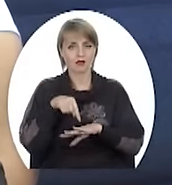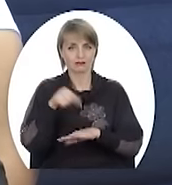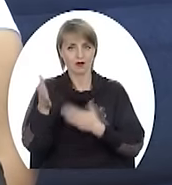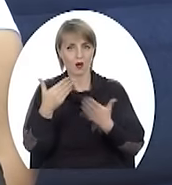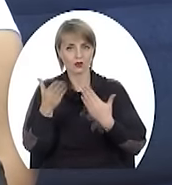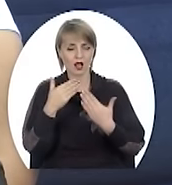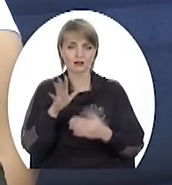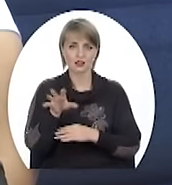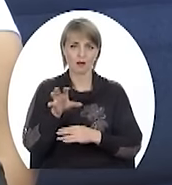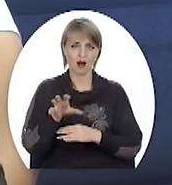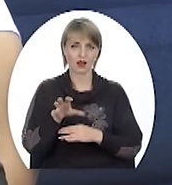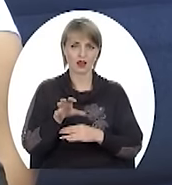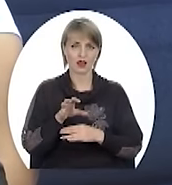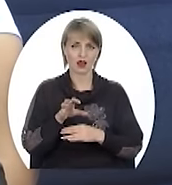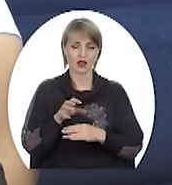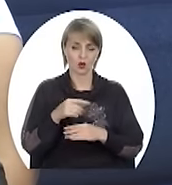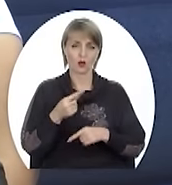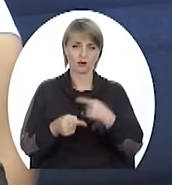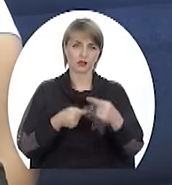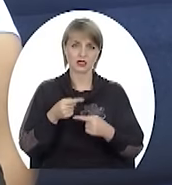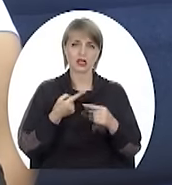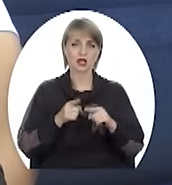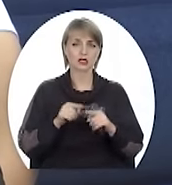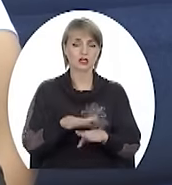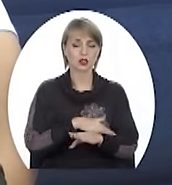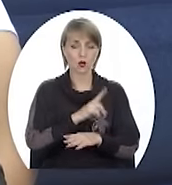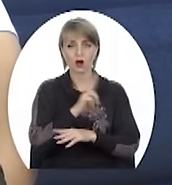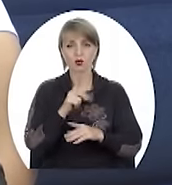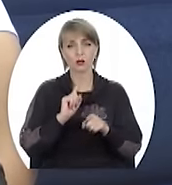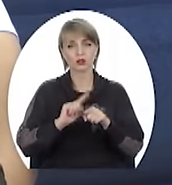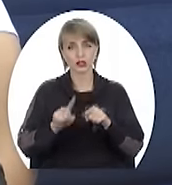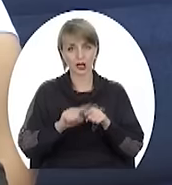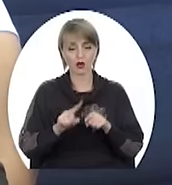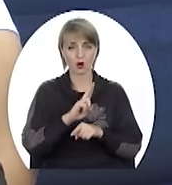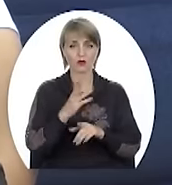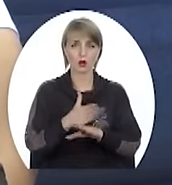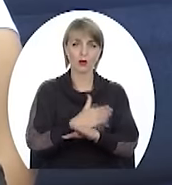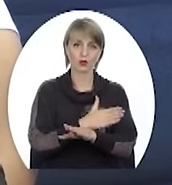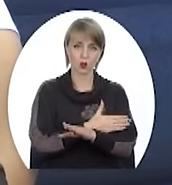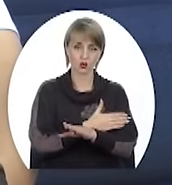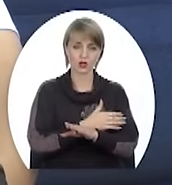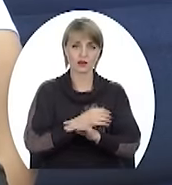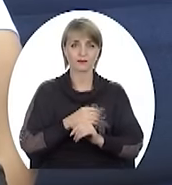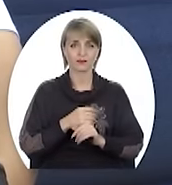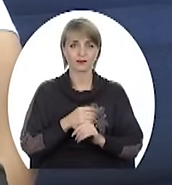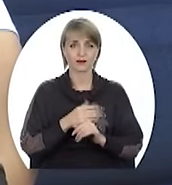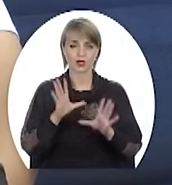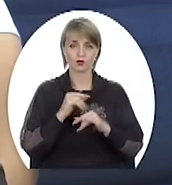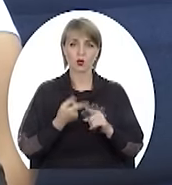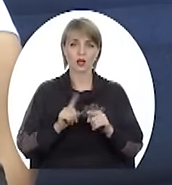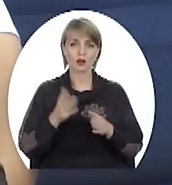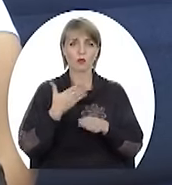собакой, но процесс это достаточно длительный. То есть у кого-то он происходит быстрее, у кого-то дольше. И, естественно, все